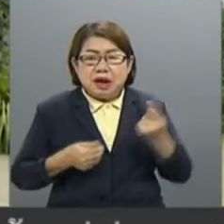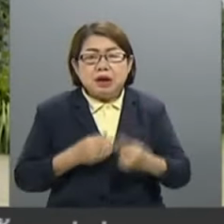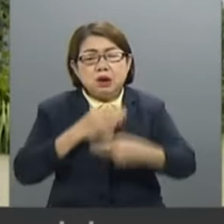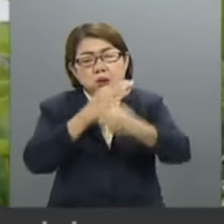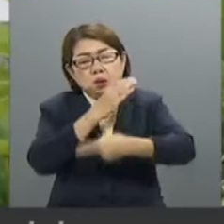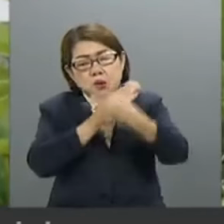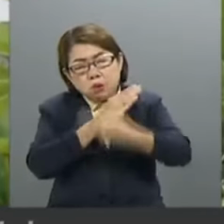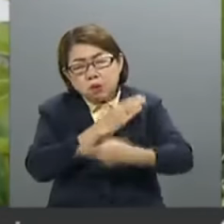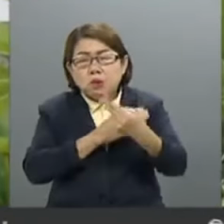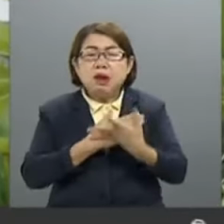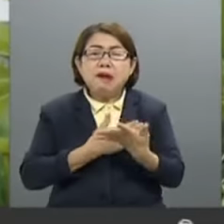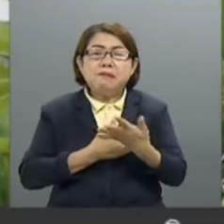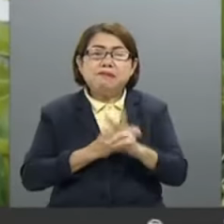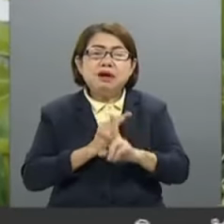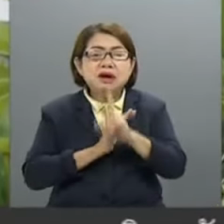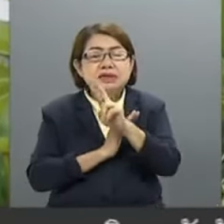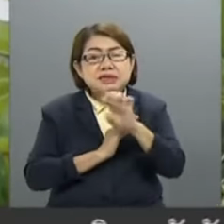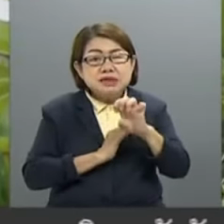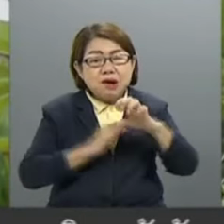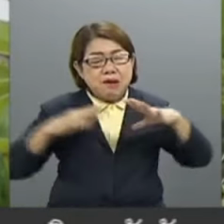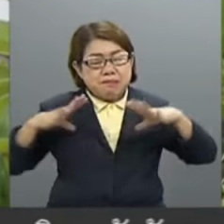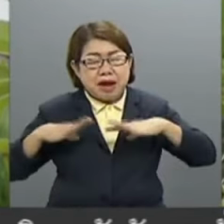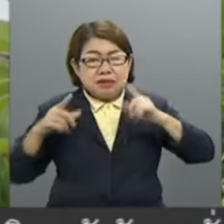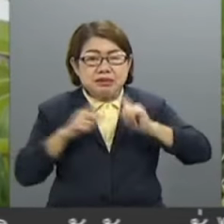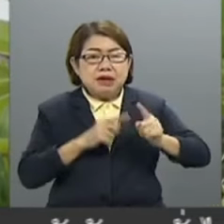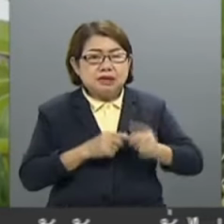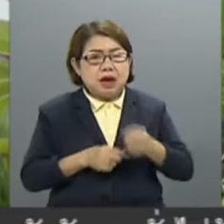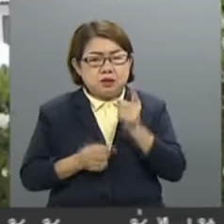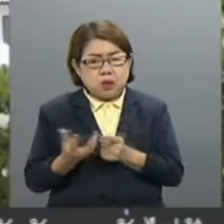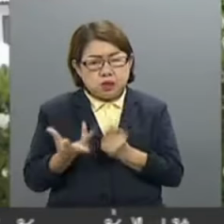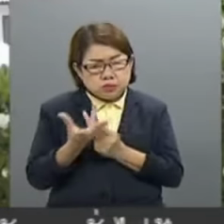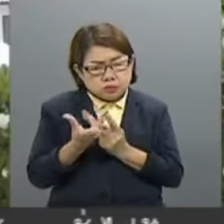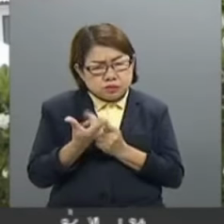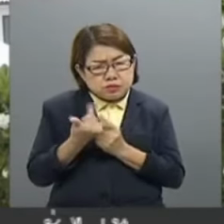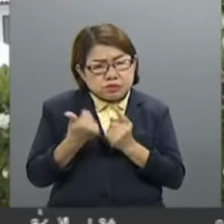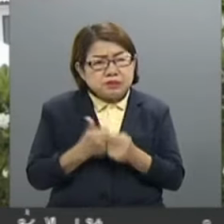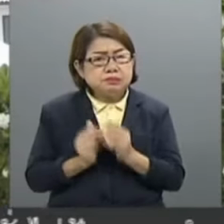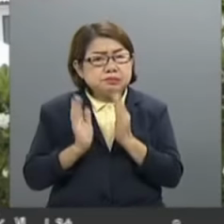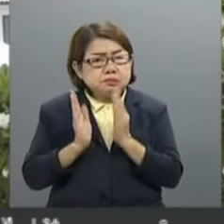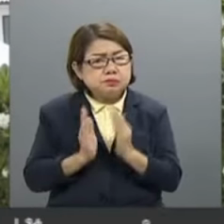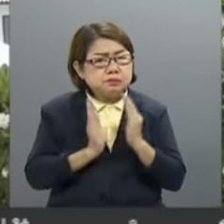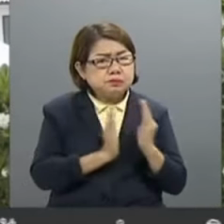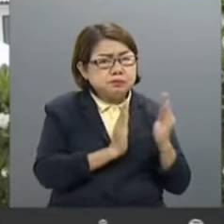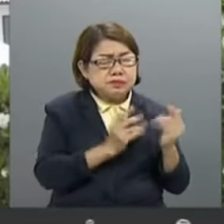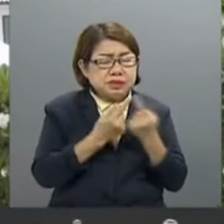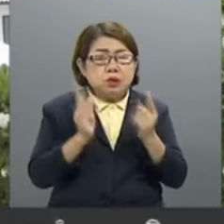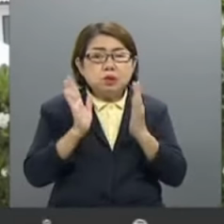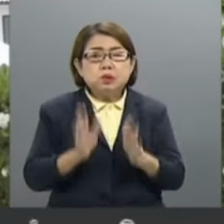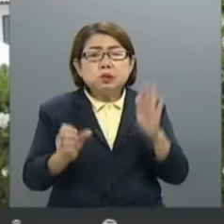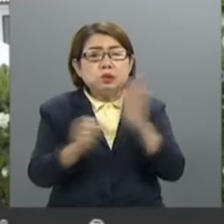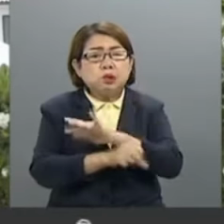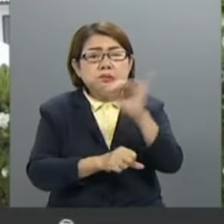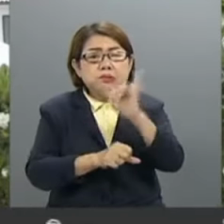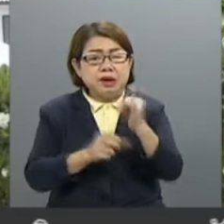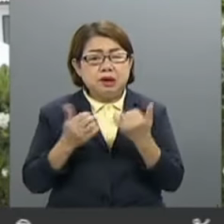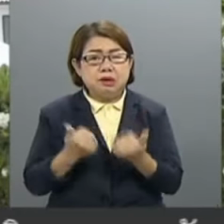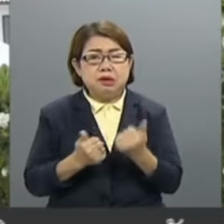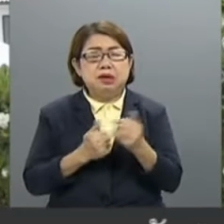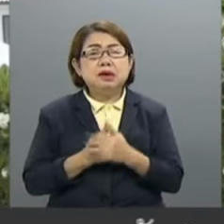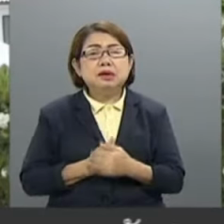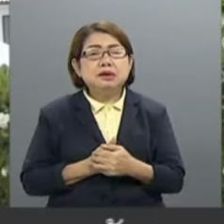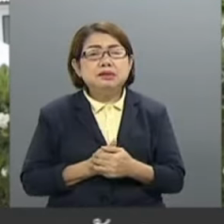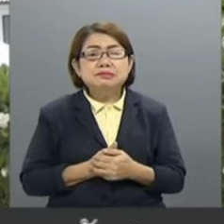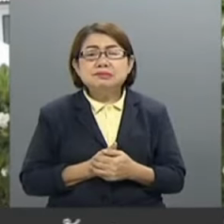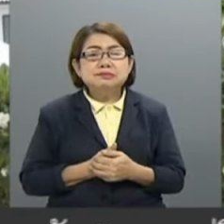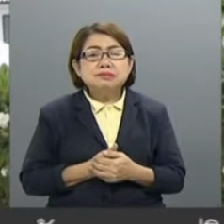ำให้เปิดห้องพักได้ไม่เต็มตามจำนวนและนักท่องเที่ยวยังคงมาไม่เต็มที่ค่ะทำให้ช่วงนี้นั้นยังไม่จำเป็นต้องจ้างแรงงานเพิ่